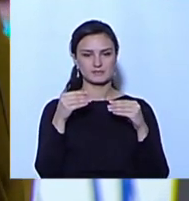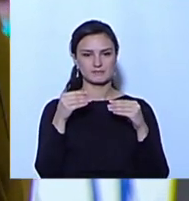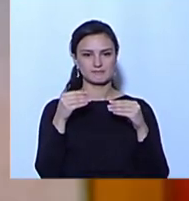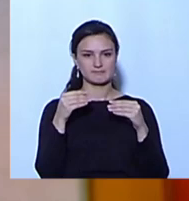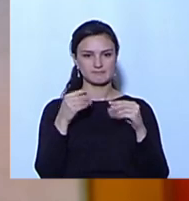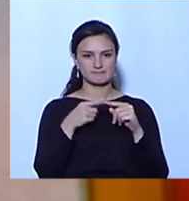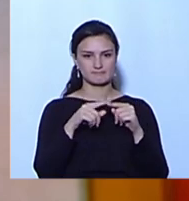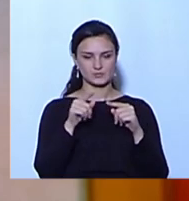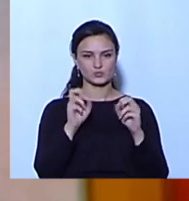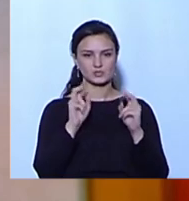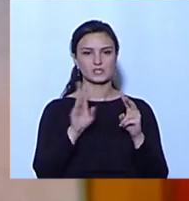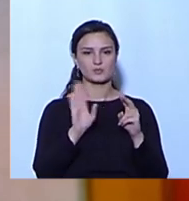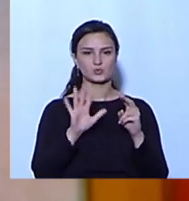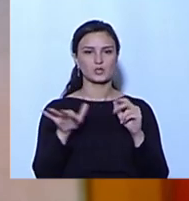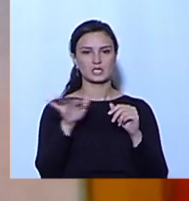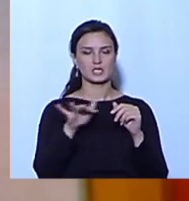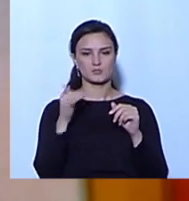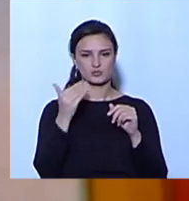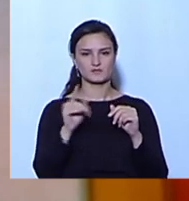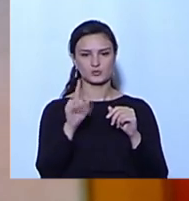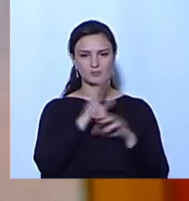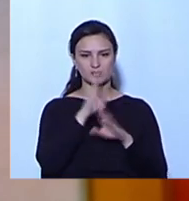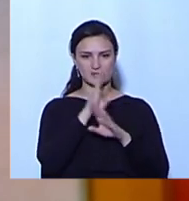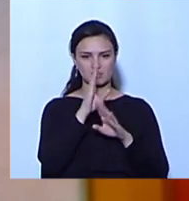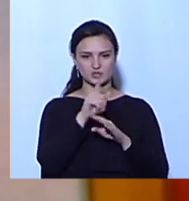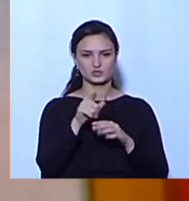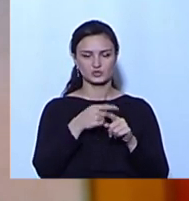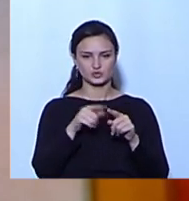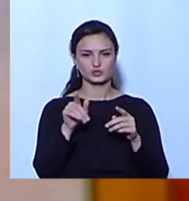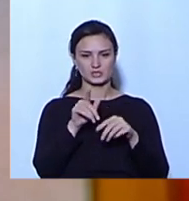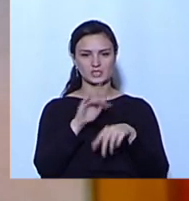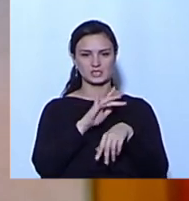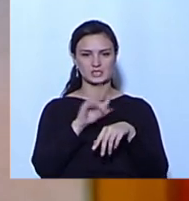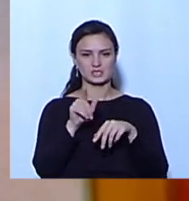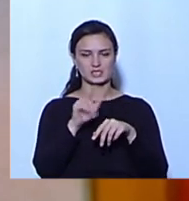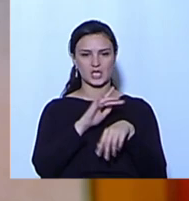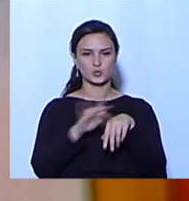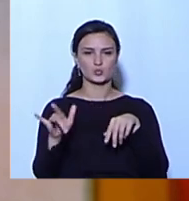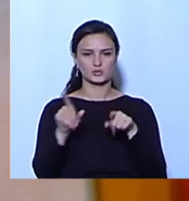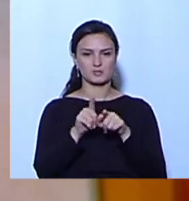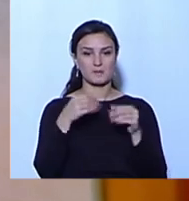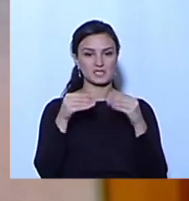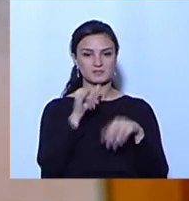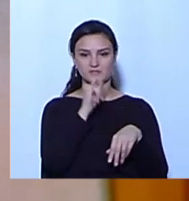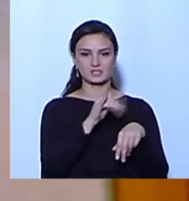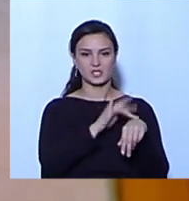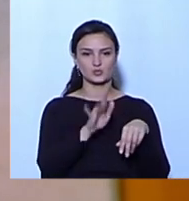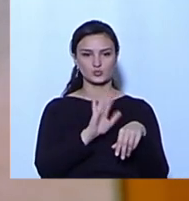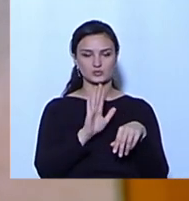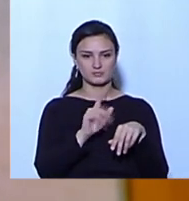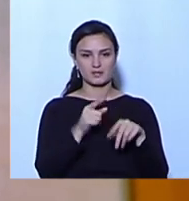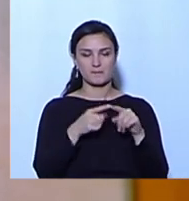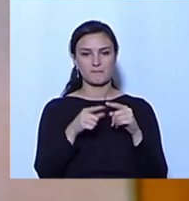შეიცავს ბისფენოლს და უსაფრთხოა გარემოსთვისაც, იმიტომ რომ ბიოდეგრადირებადია, ნადგურდება განსხვავებით პლასტმასისაგან.